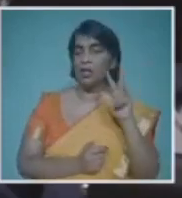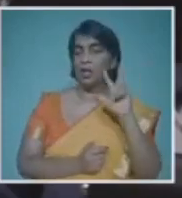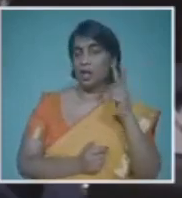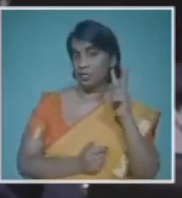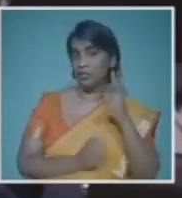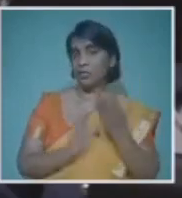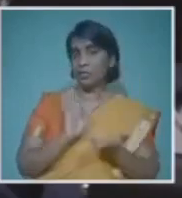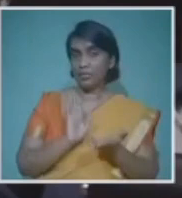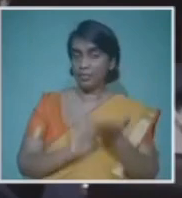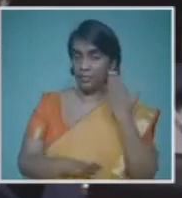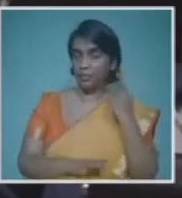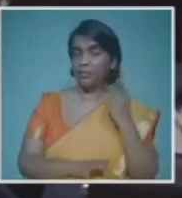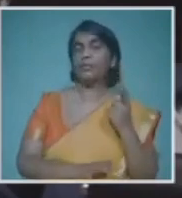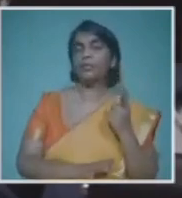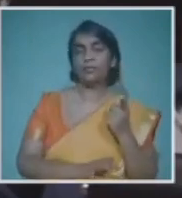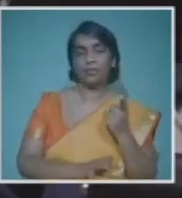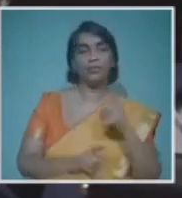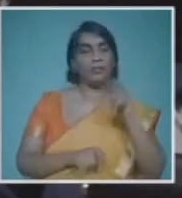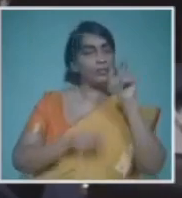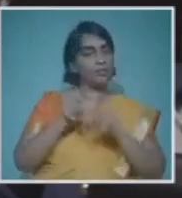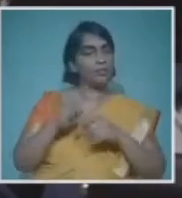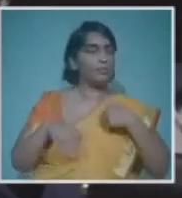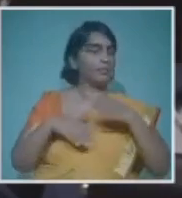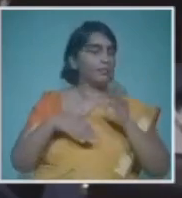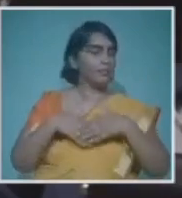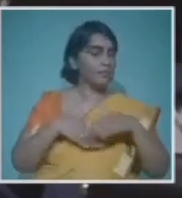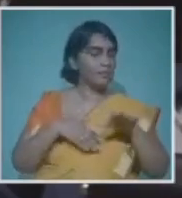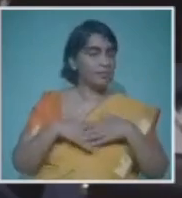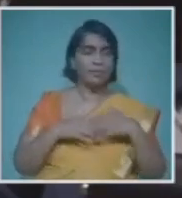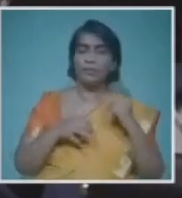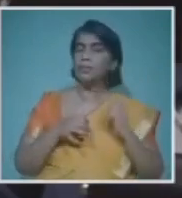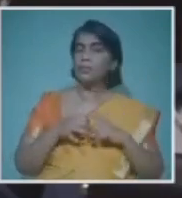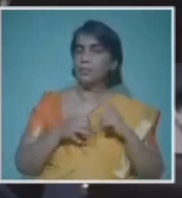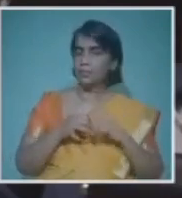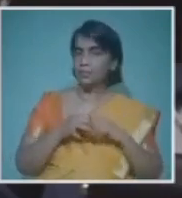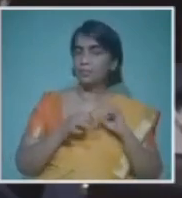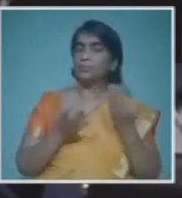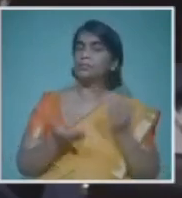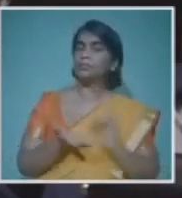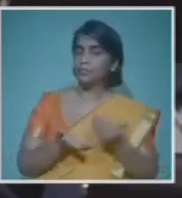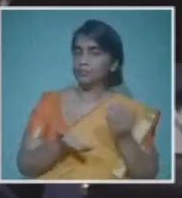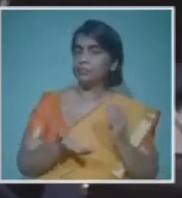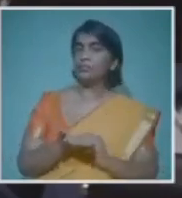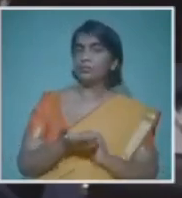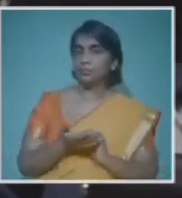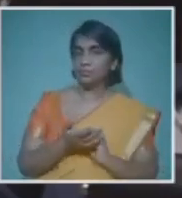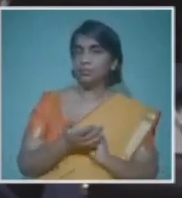11780කට වැඩි ප්‍රමාණයක්. ඒ උදවිය මුණ දීලා තිබෙන ප්‍රශ්න පිළිබඳව අපි නිරන්තරයෙන්ම